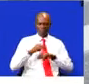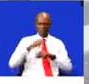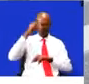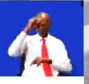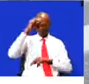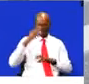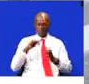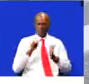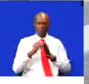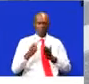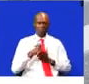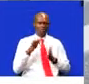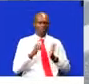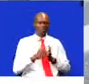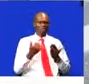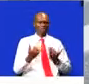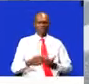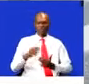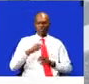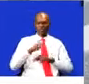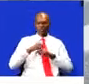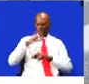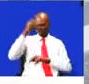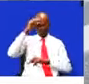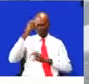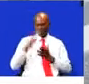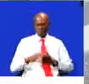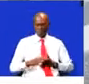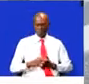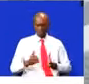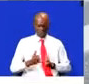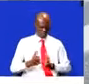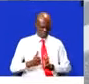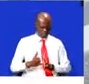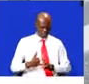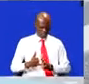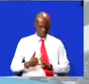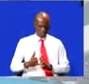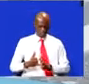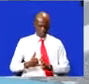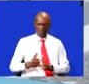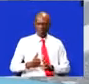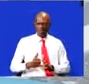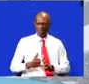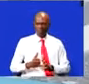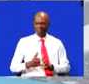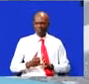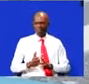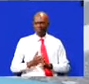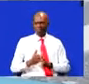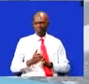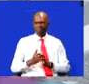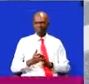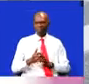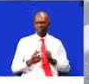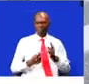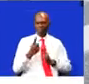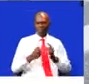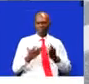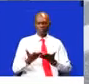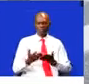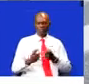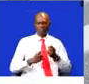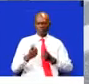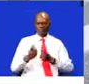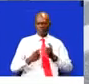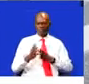mano mabende giwacho ni piny owacho mamalo donjore kendo thiro chenro mago mag dongruok mabende itayo